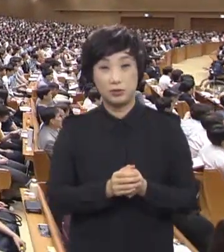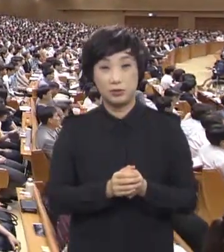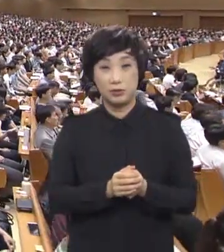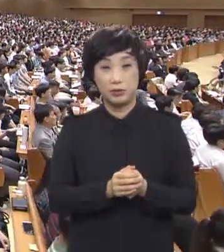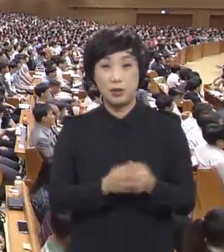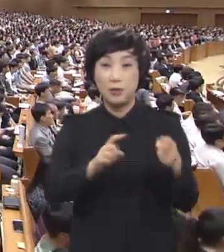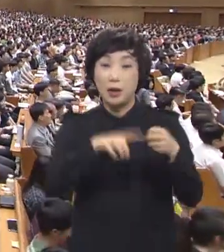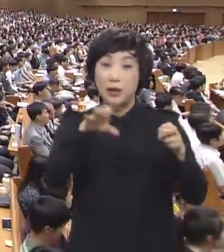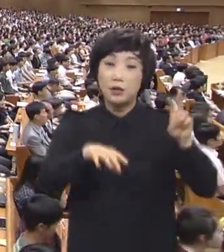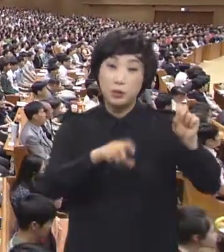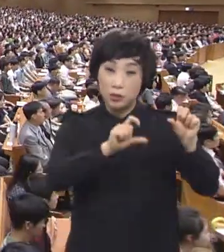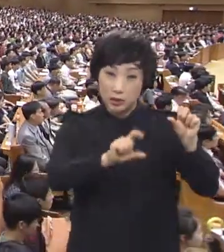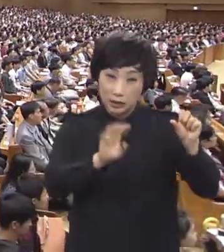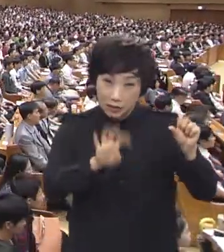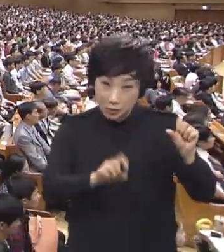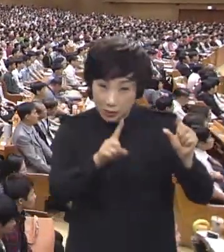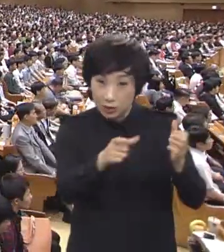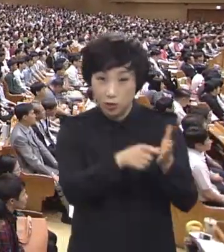41절에